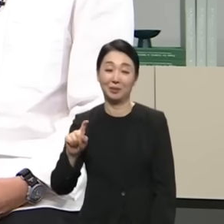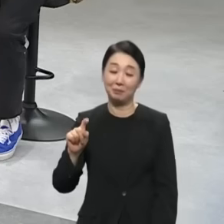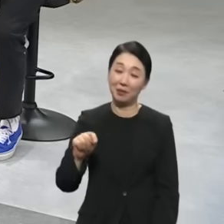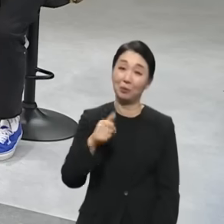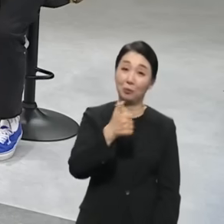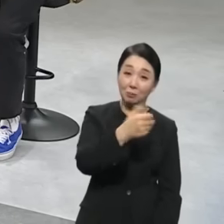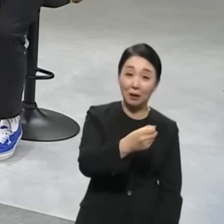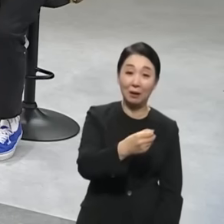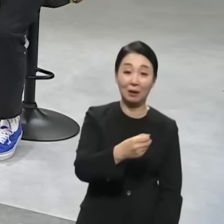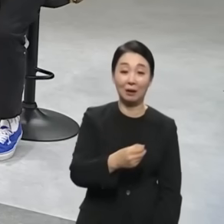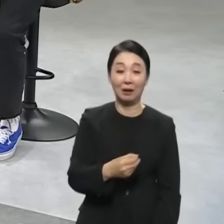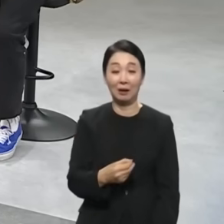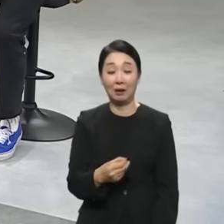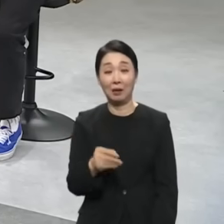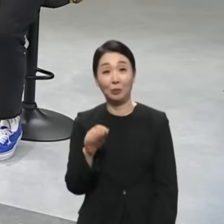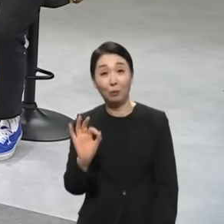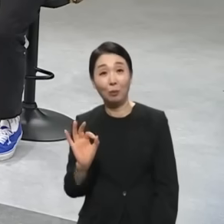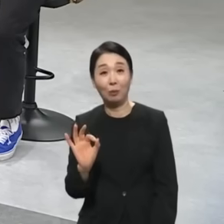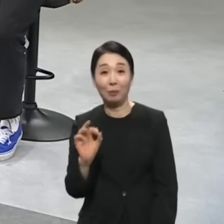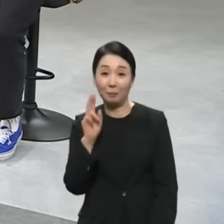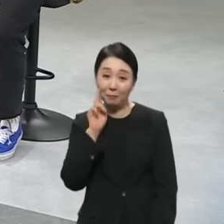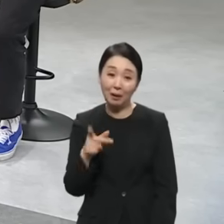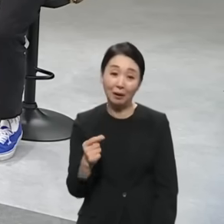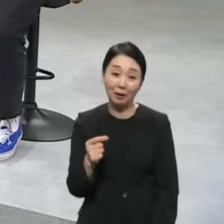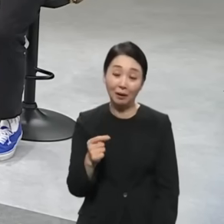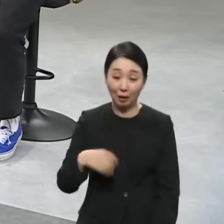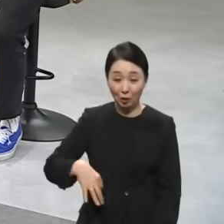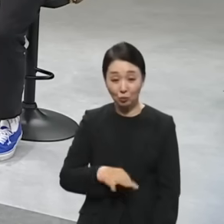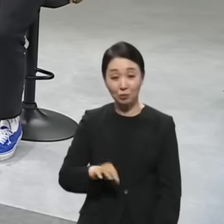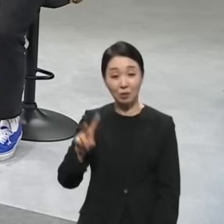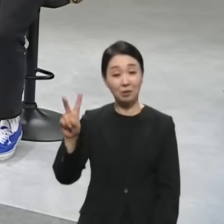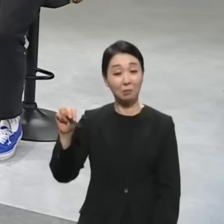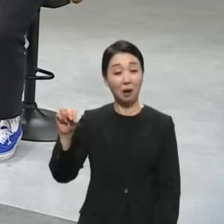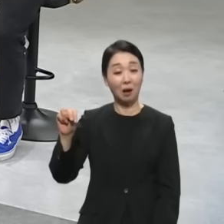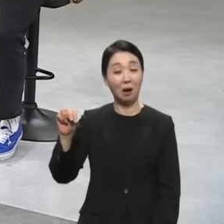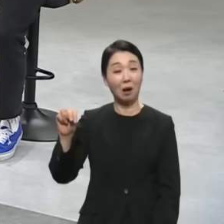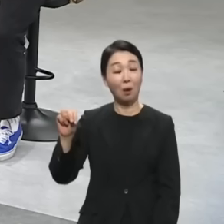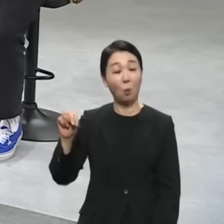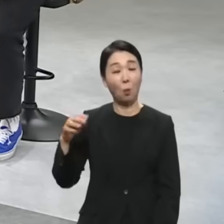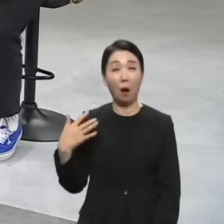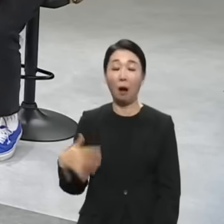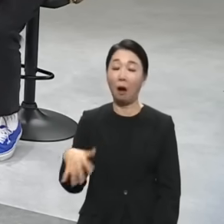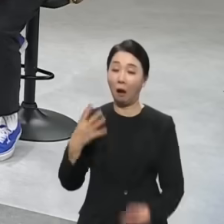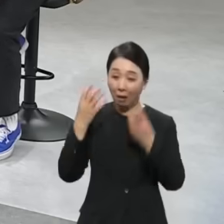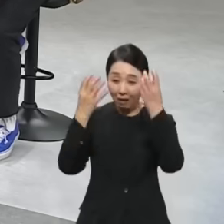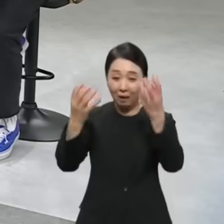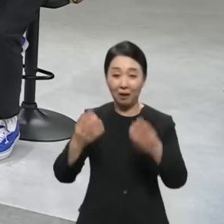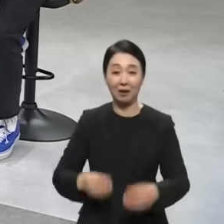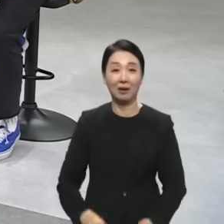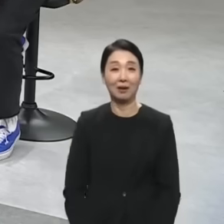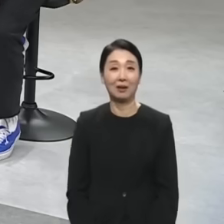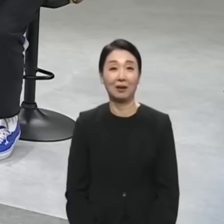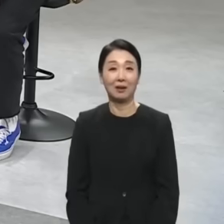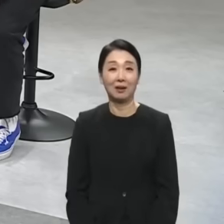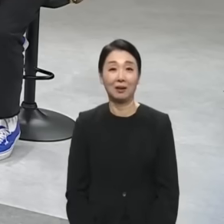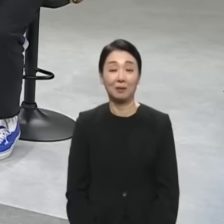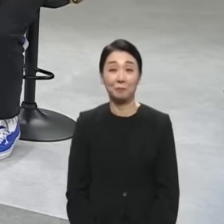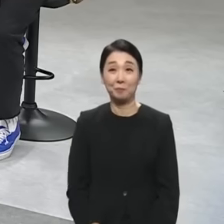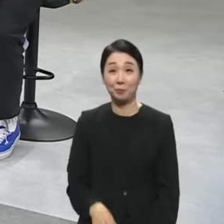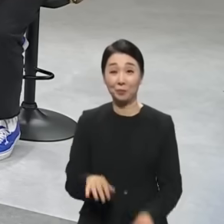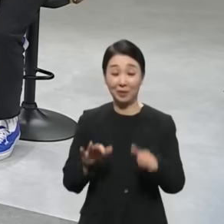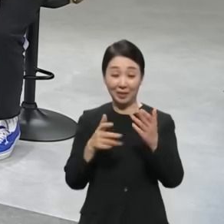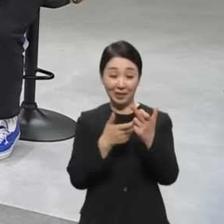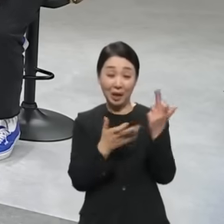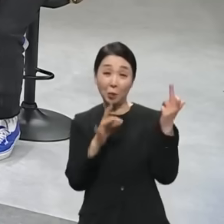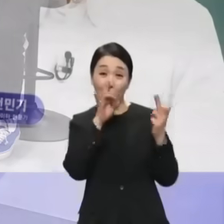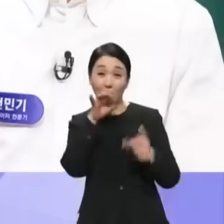50만 원. 네. 가격이 좀 너무해요. 순대 2만 원은 와. 그렇죠. 예. 그 올해 이제 강릉 단오제에서 팔린